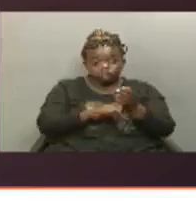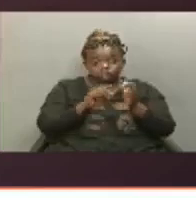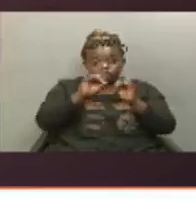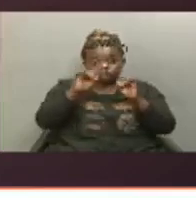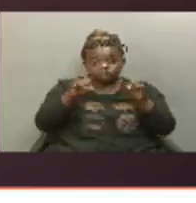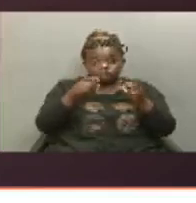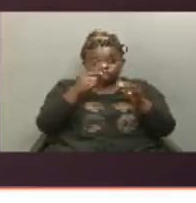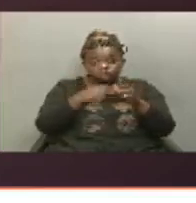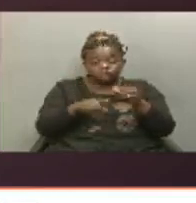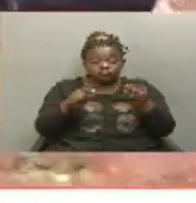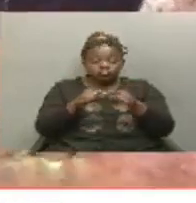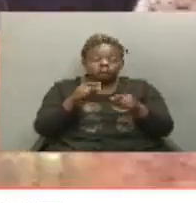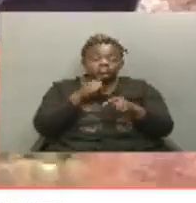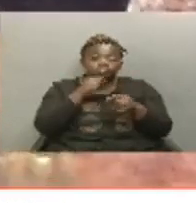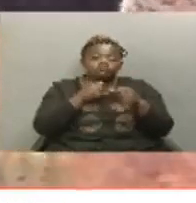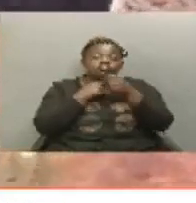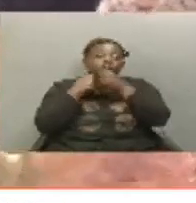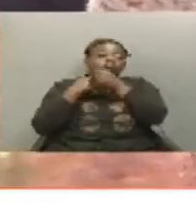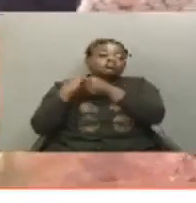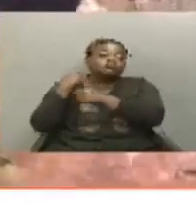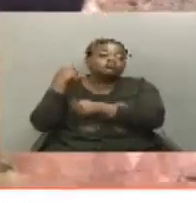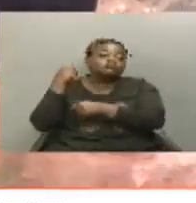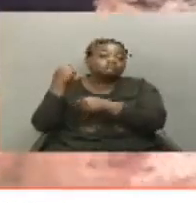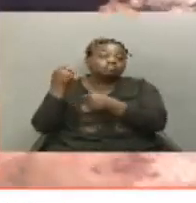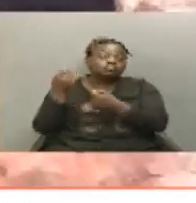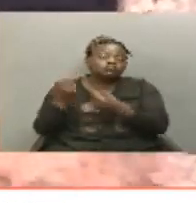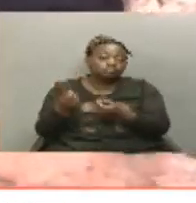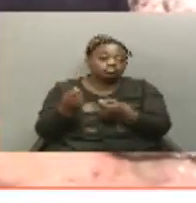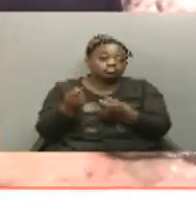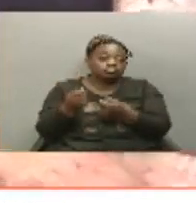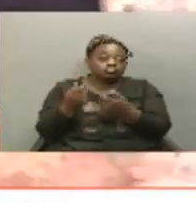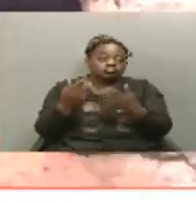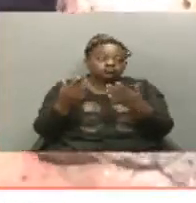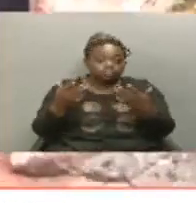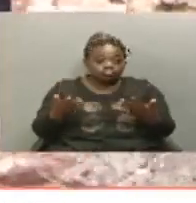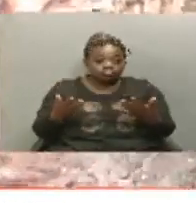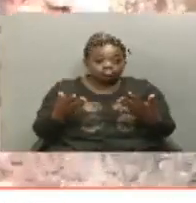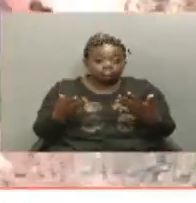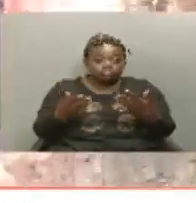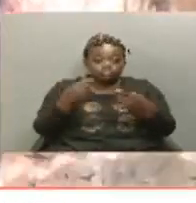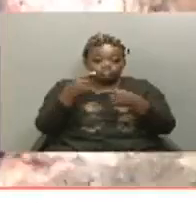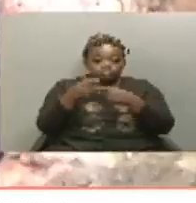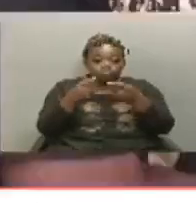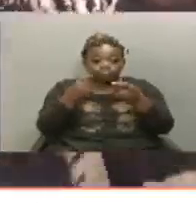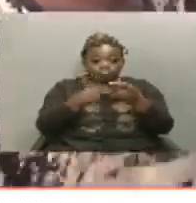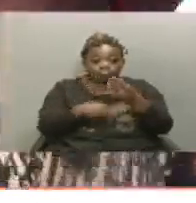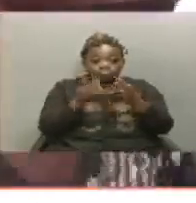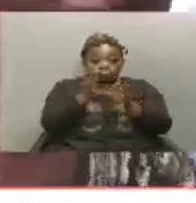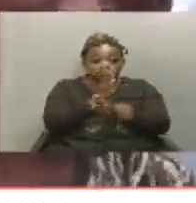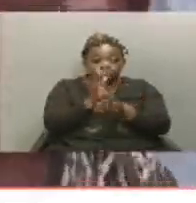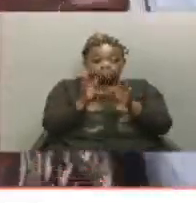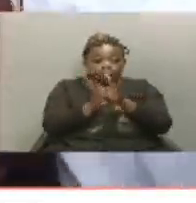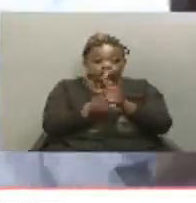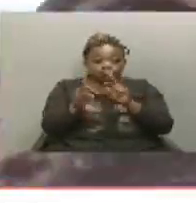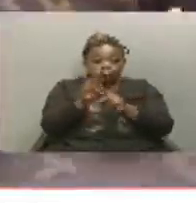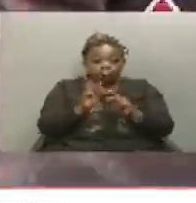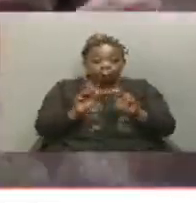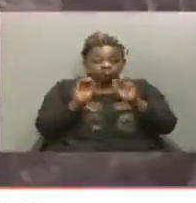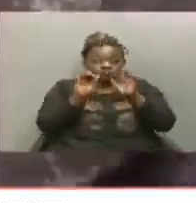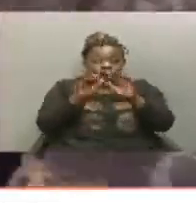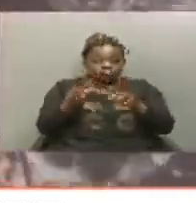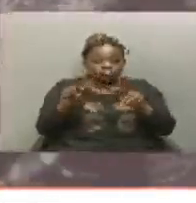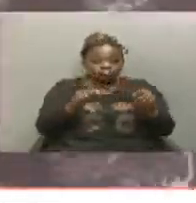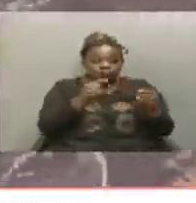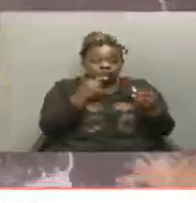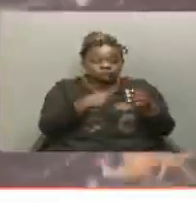Ssemwanga yeeyimbyemu omuguwa ku kalina masajja ndi kittamadda ng'eno ebadde egenda mu maaso n'okuzimbibwa. Abatuuze bakuŋŋaanye ne